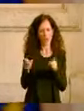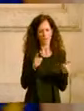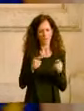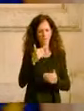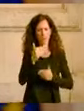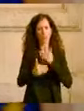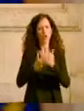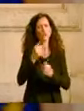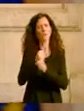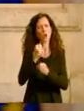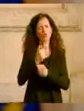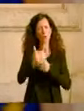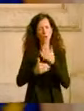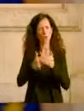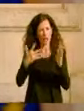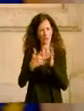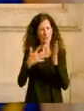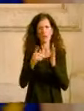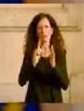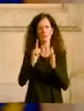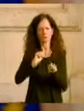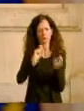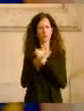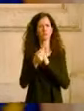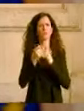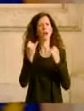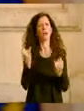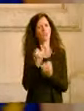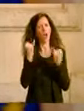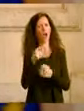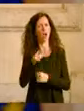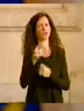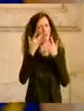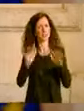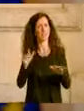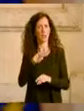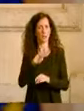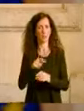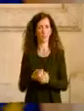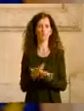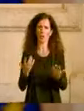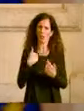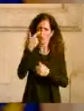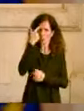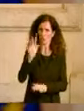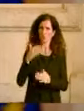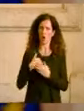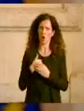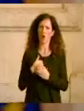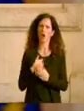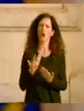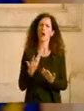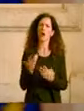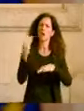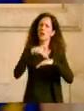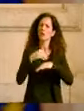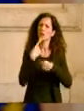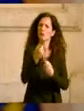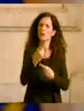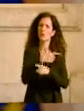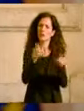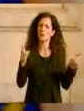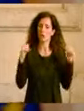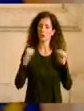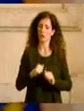critico. Ci rendiamo conto. Però vorrei anche dire ai cittadini che la riforma il taglio